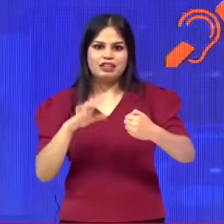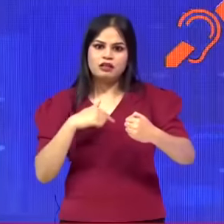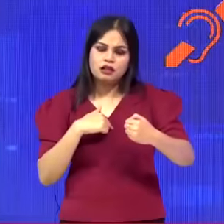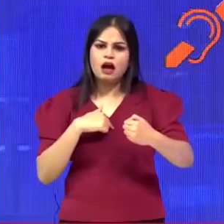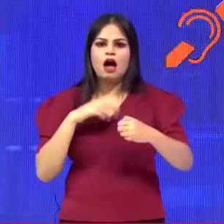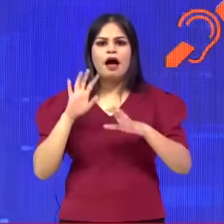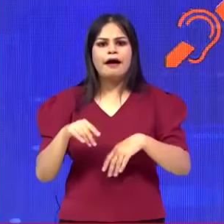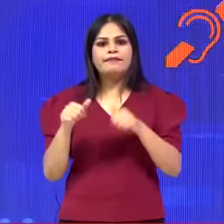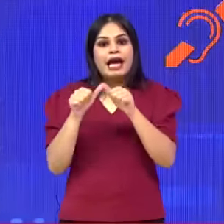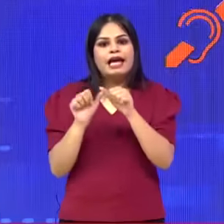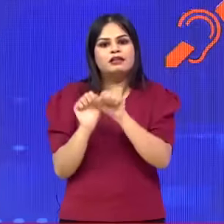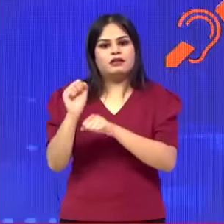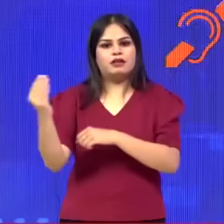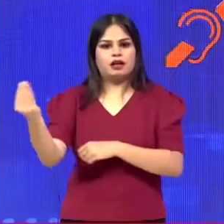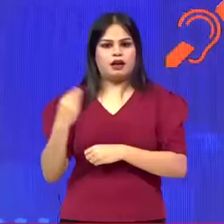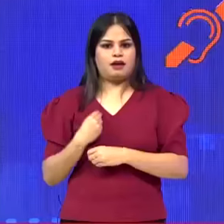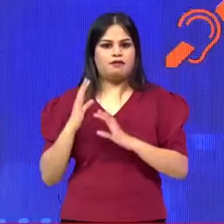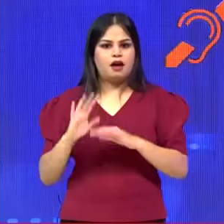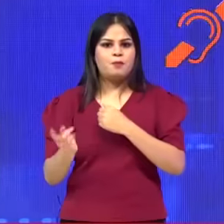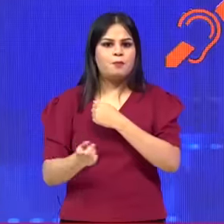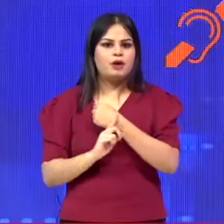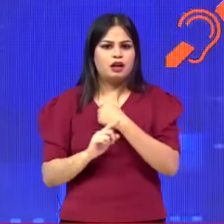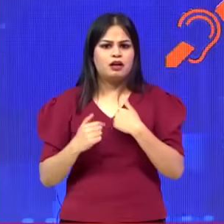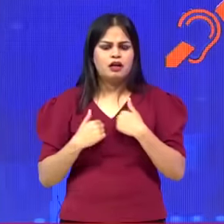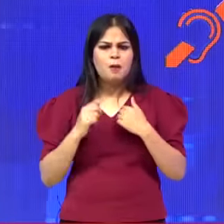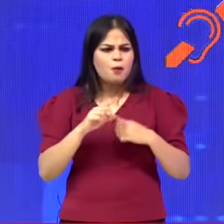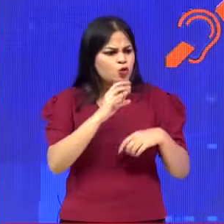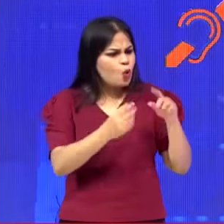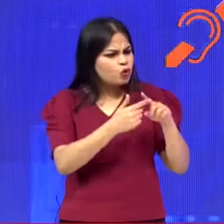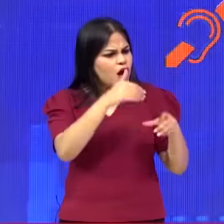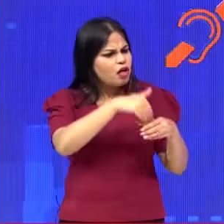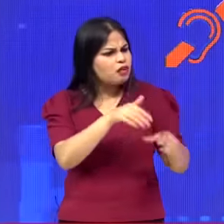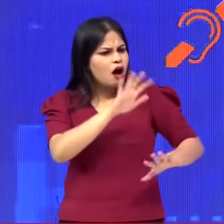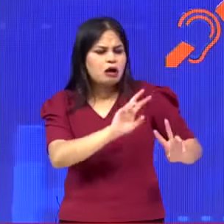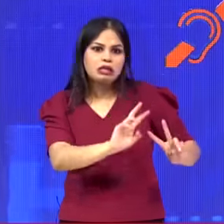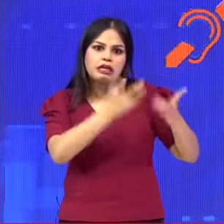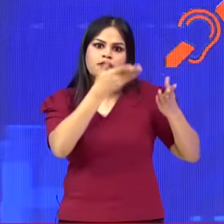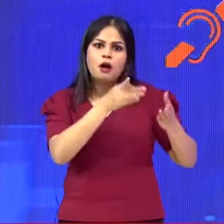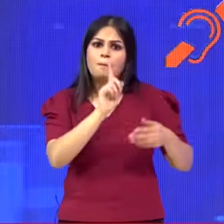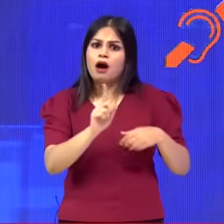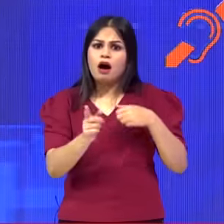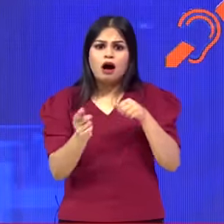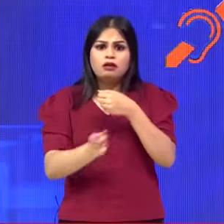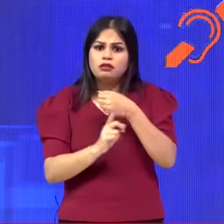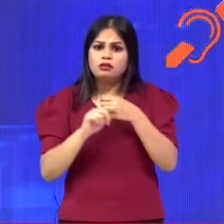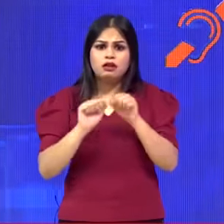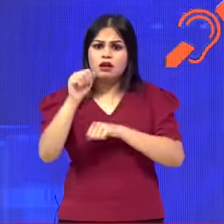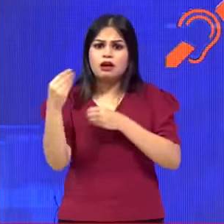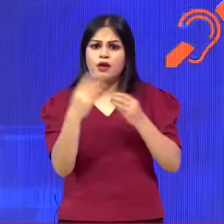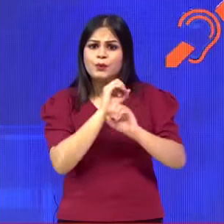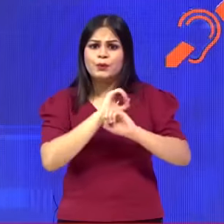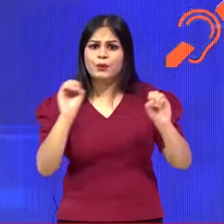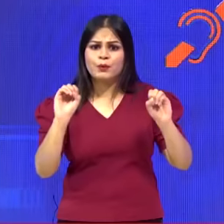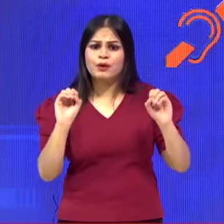तो हम पर ए सर्टिफिकेट आ जाता है। यहाँ पर तो अलग ही किस्म का एक्शन चल रहा है और उसके ऊपर कोई ए ना बी ना सी